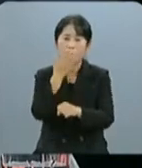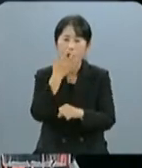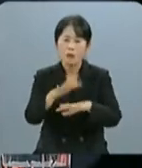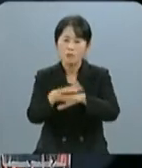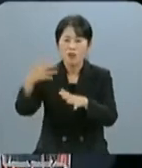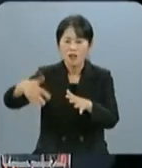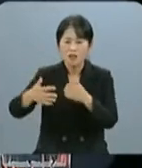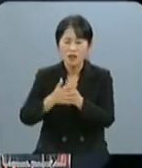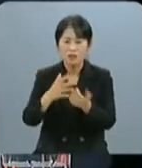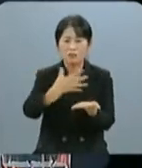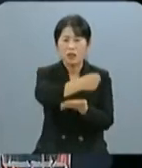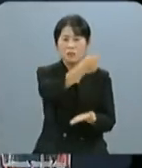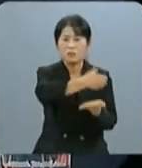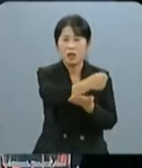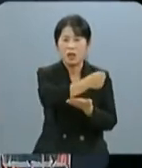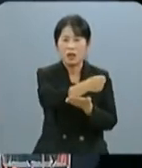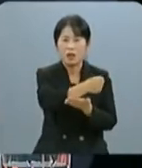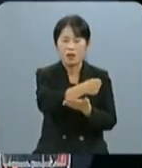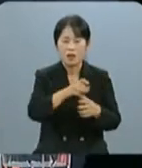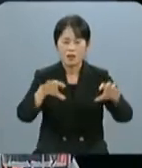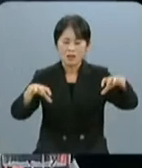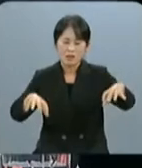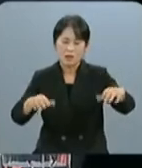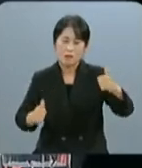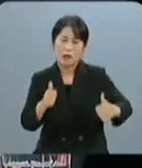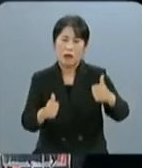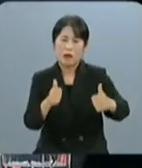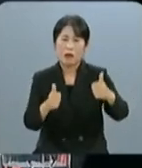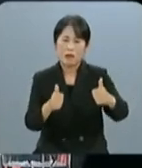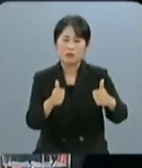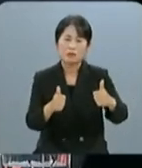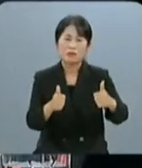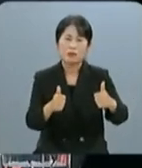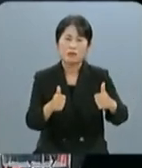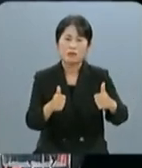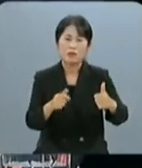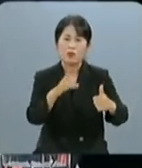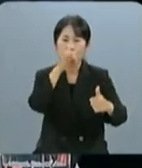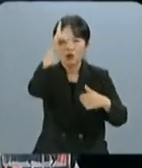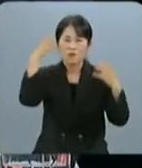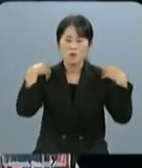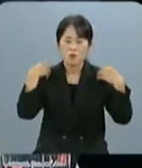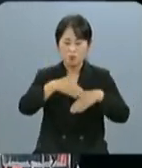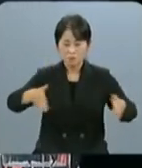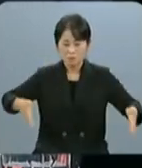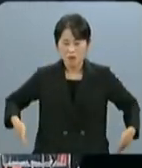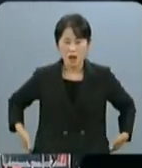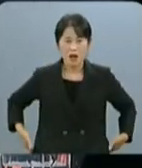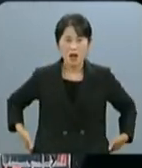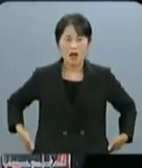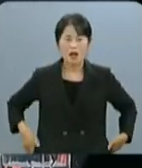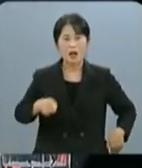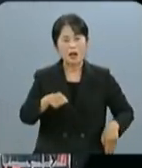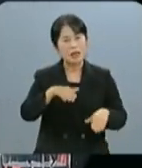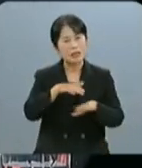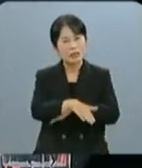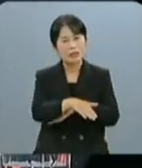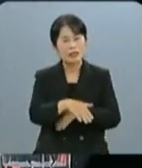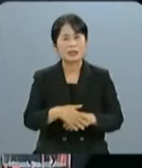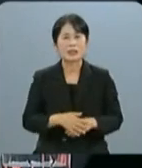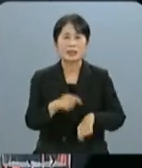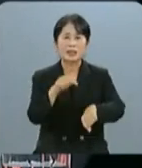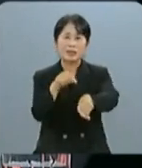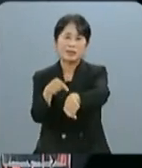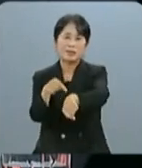도드리고 지방을 을끼리 경쟁을 시켜가지고 지방 저 중앙 정부는 쏙 빠지는 면피성 이 시간이